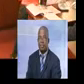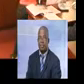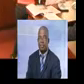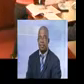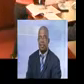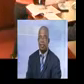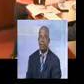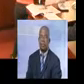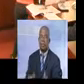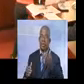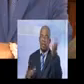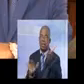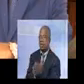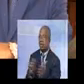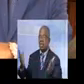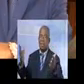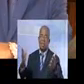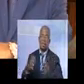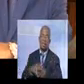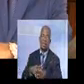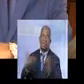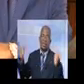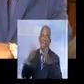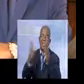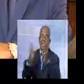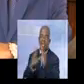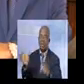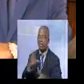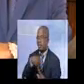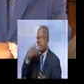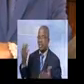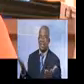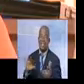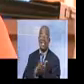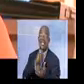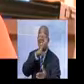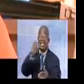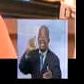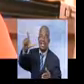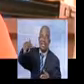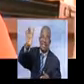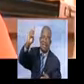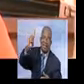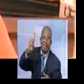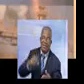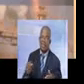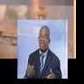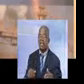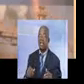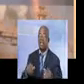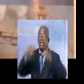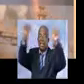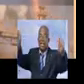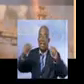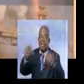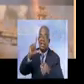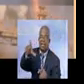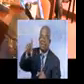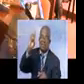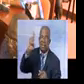Ces festivités marquant les 21 ans d'existence de l'association sont couplées avec les 31e Assemblée générale de